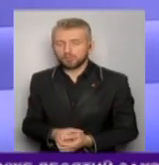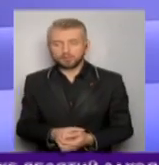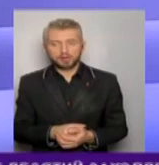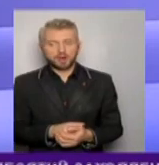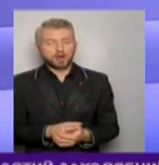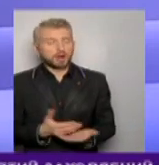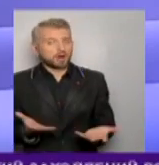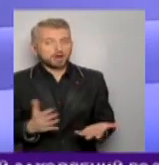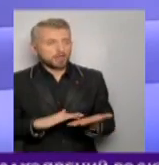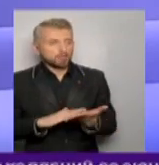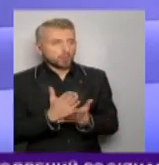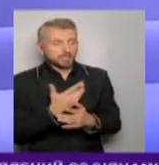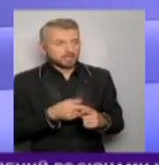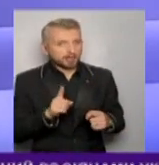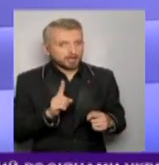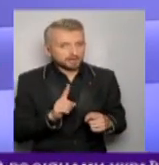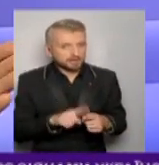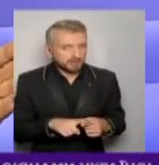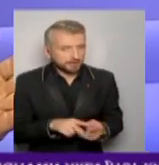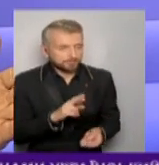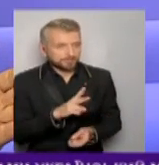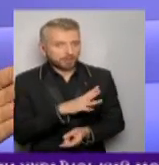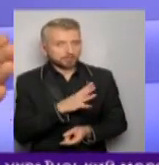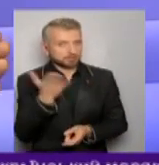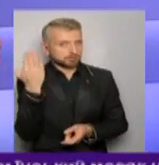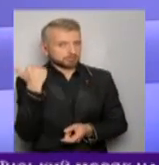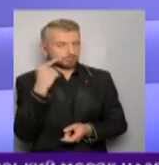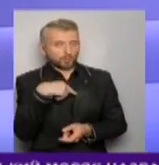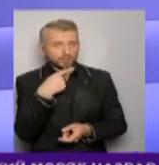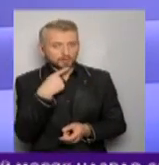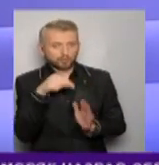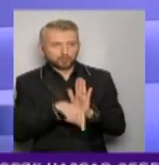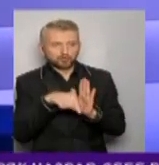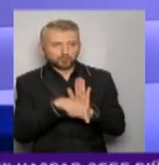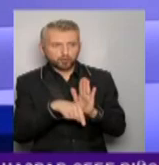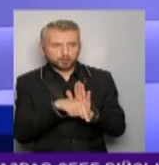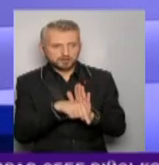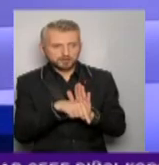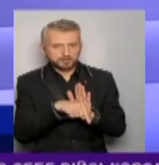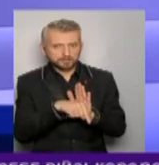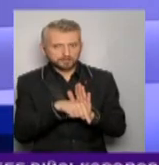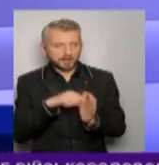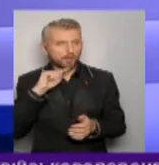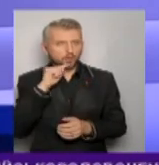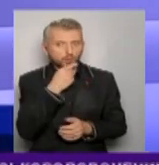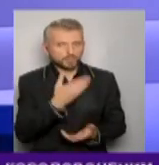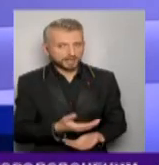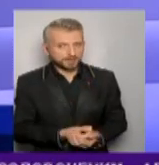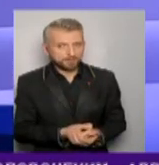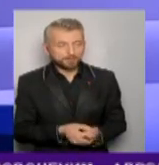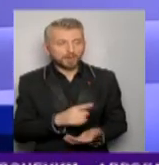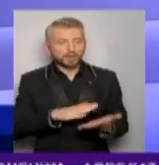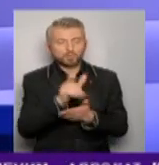Політика – це, як казали колись, суть – концентрований вираз економіки. Тому політик